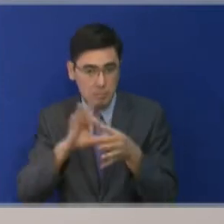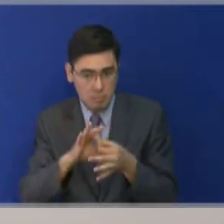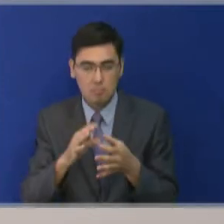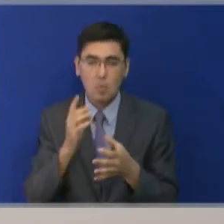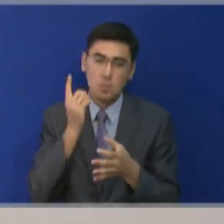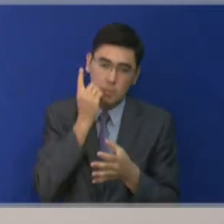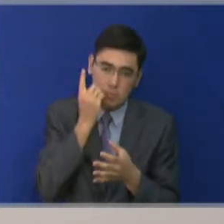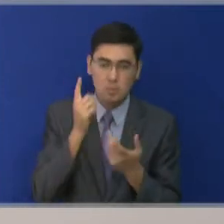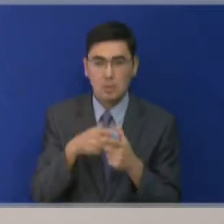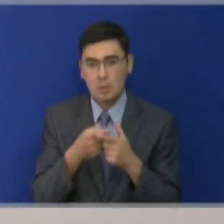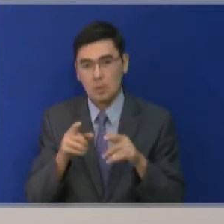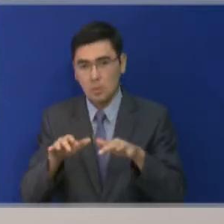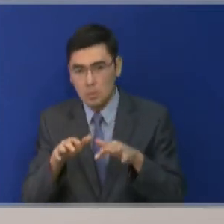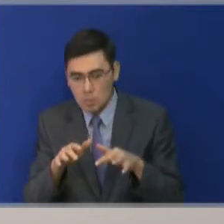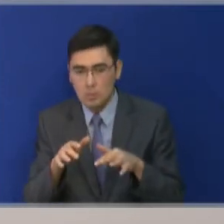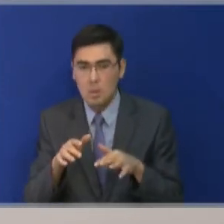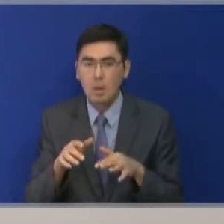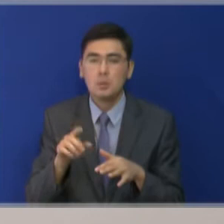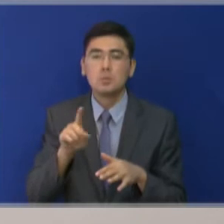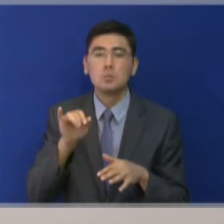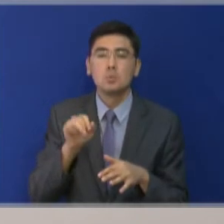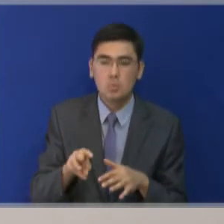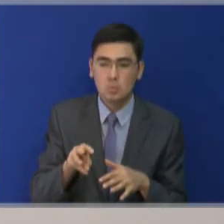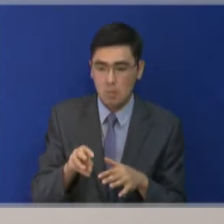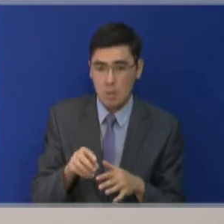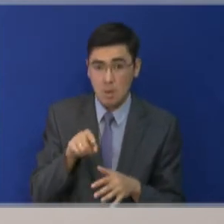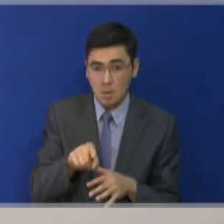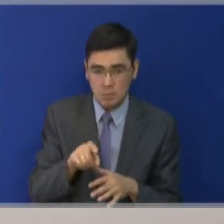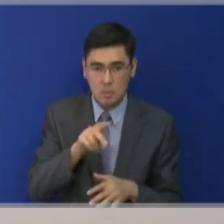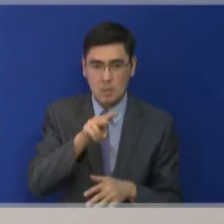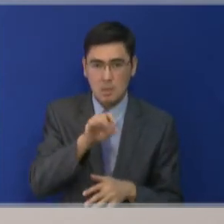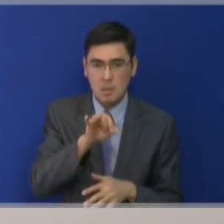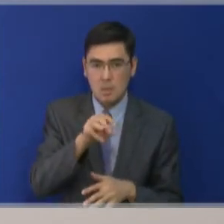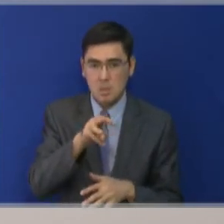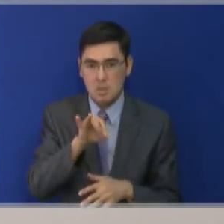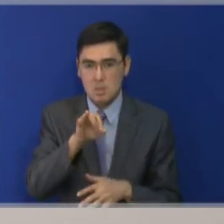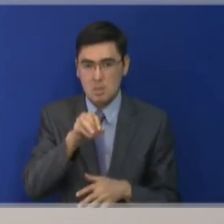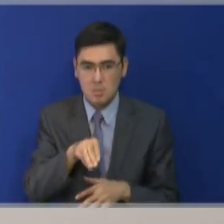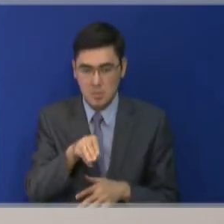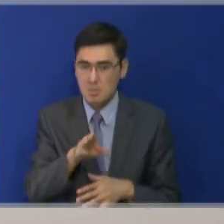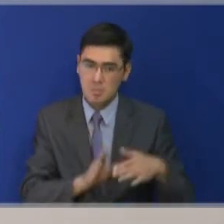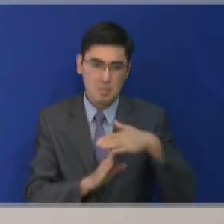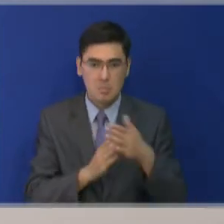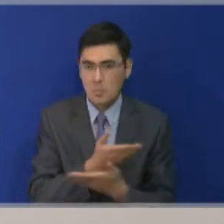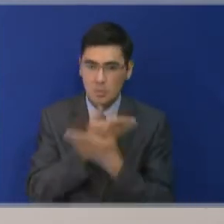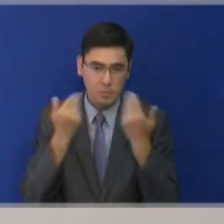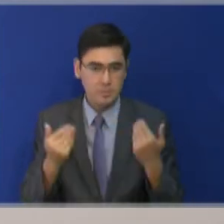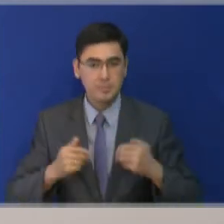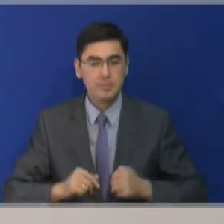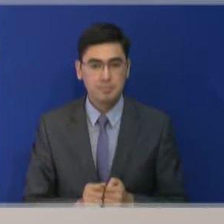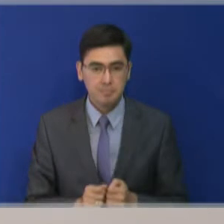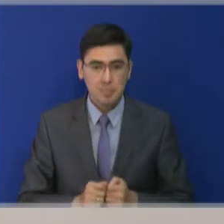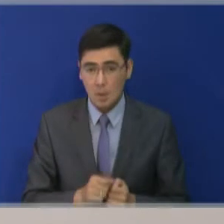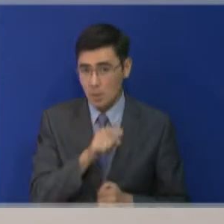Тарифтен күнделік нүкте кезет ресурсына мегабайт жұмсалмайды, деді Мұхтар Ілиясов. Естеріңізге сала кетсек, арнаулы тарифтің іске